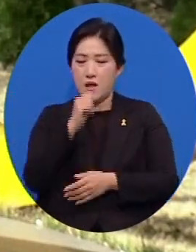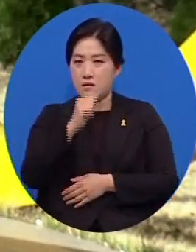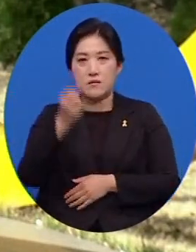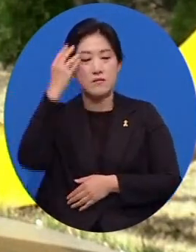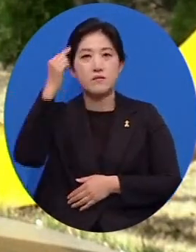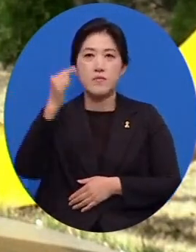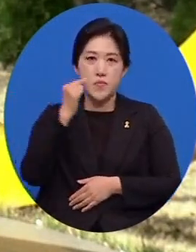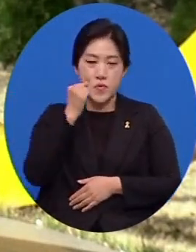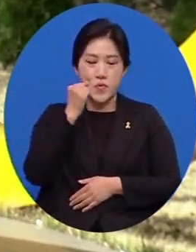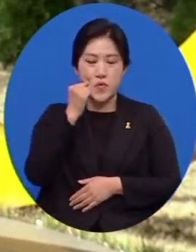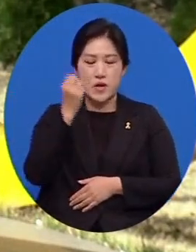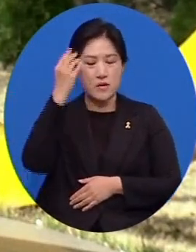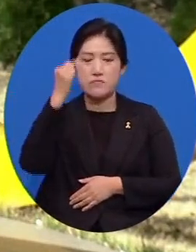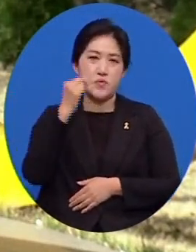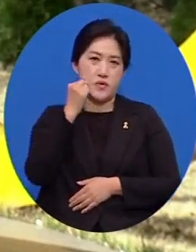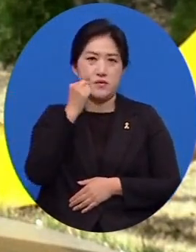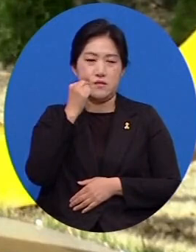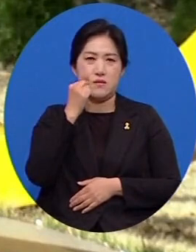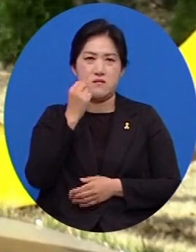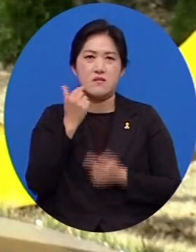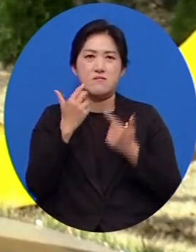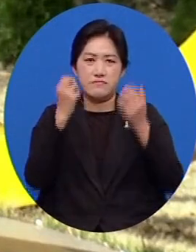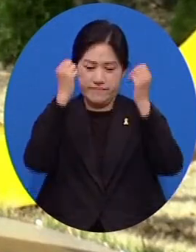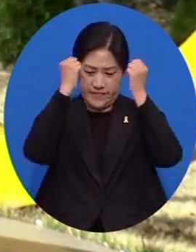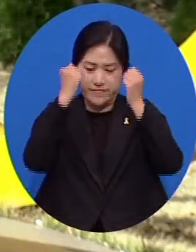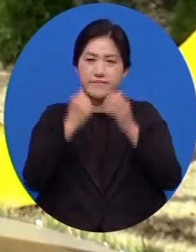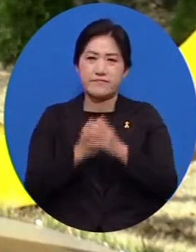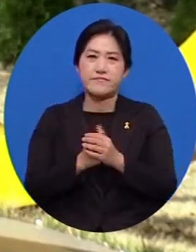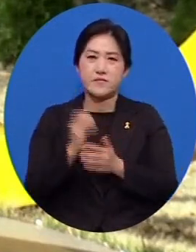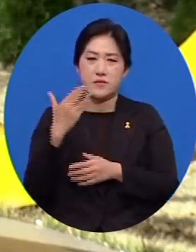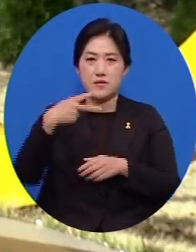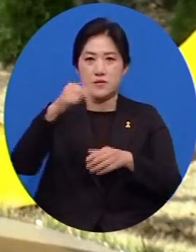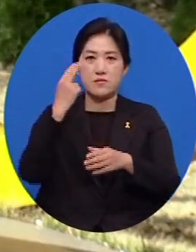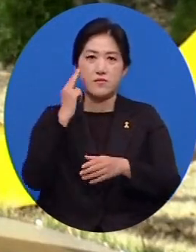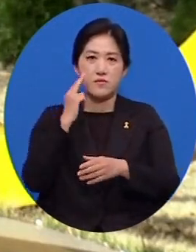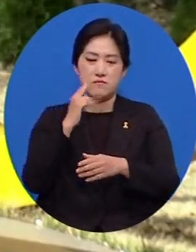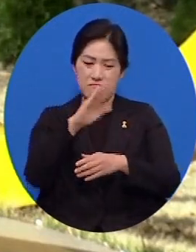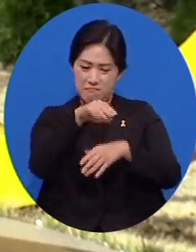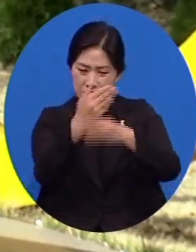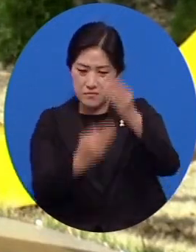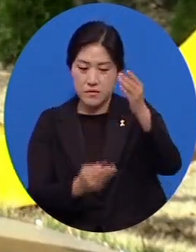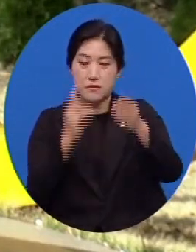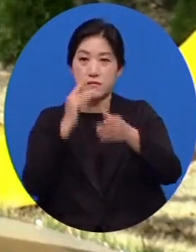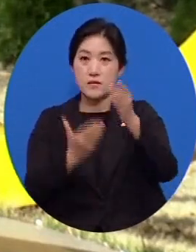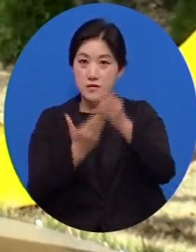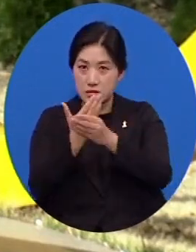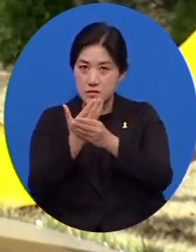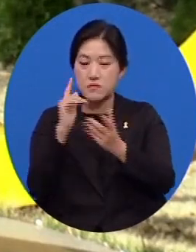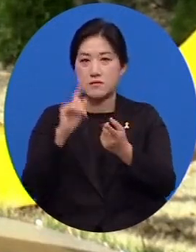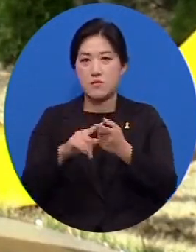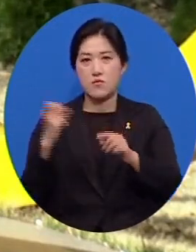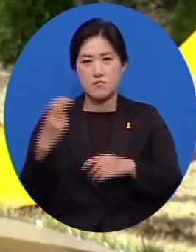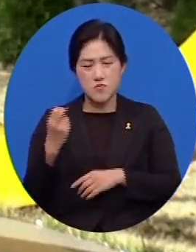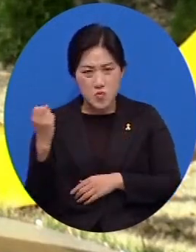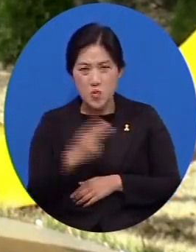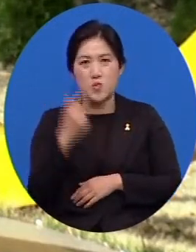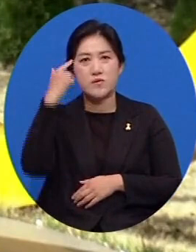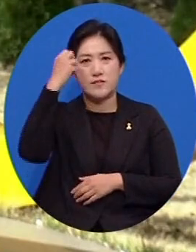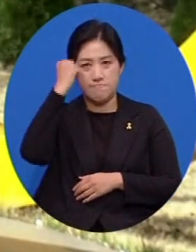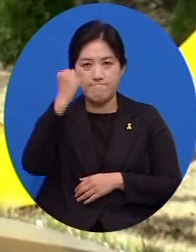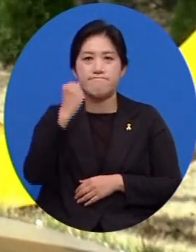없고 잊혀질 수 없는 세월호의 비극을 우리는 오늘도 다시 한번 또 기억합니다.